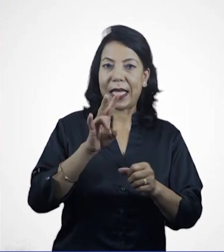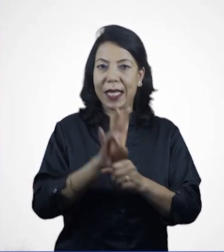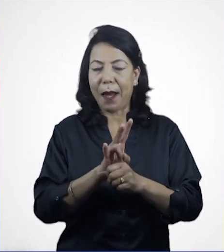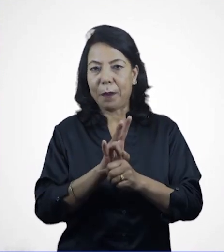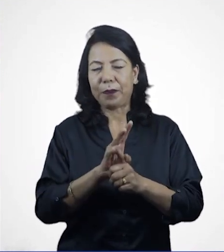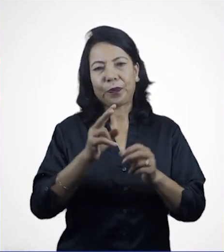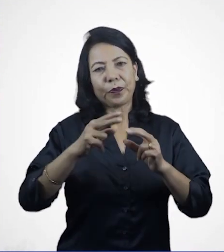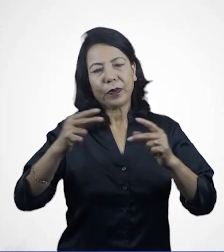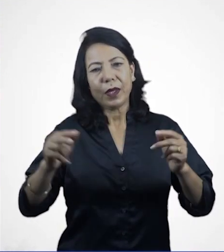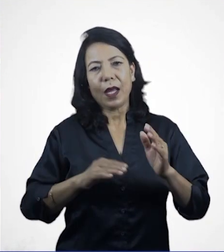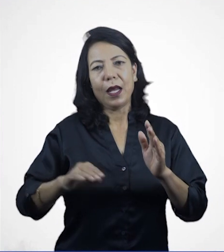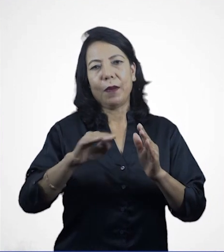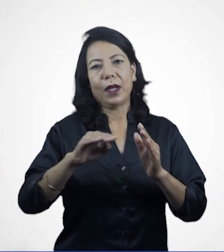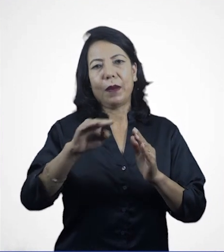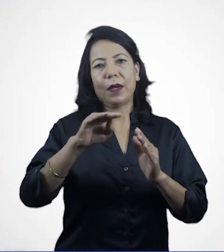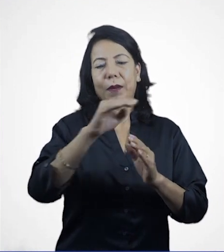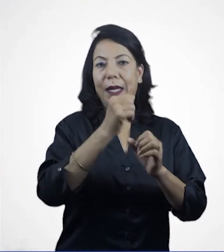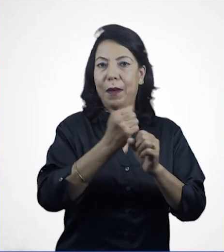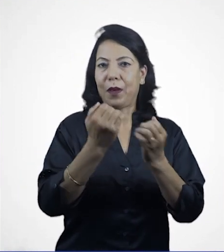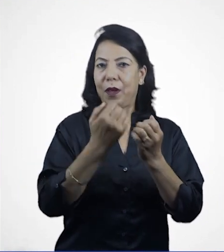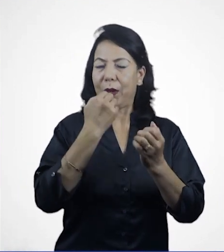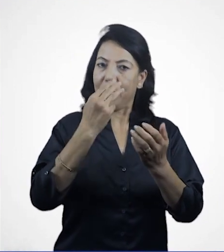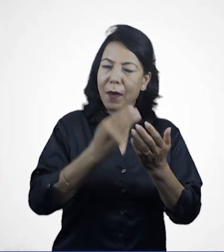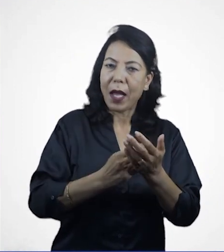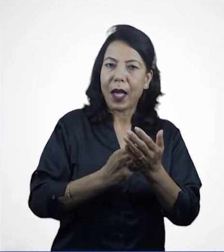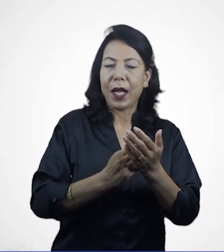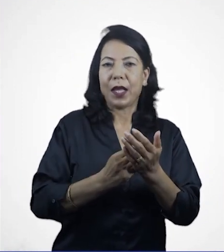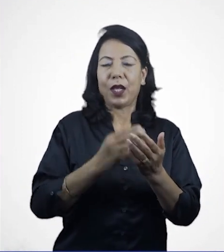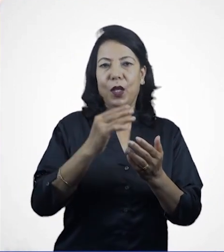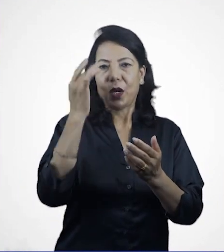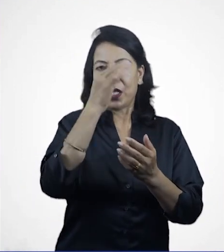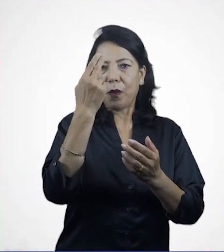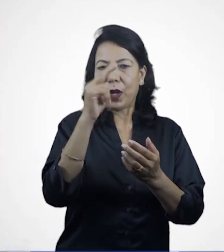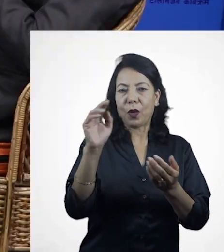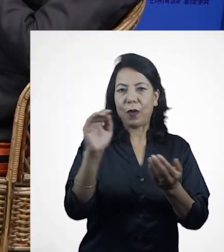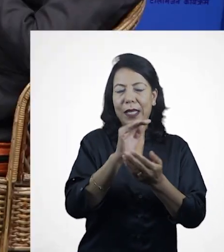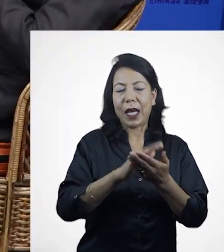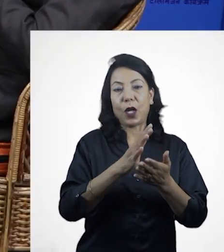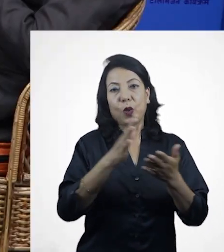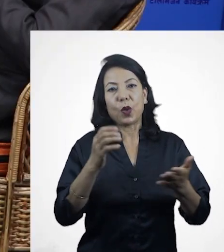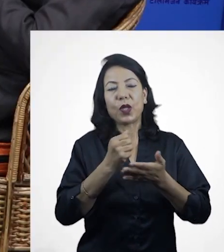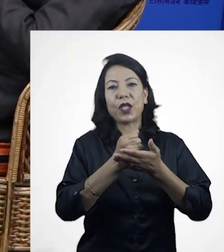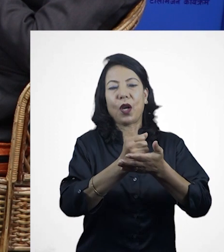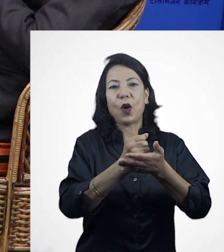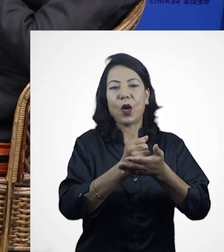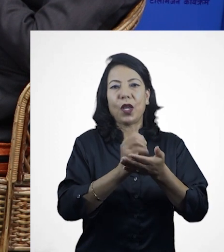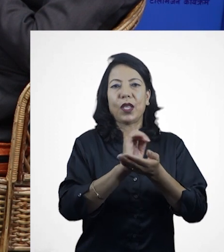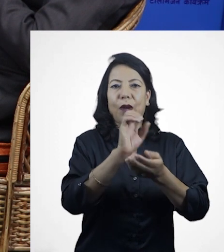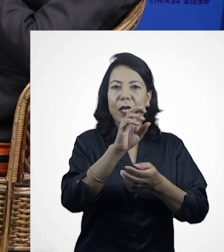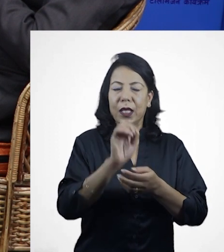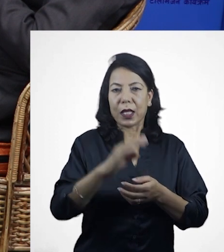लेवल म सब्सक्राइब अधिस्टिक बेक्ति अर्लाइब होलिस्टिक सेवाद दिन सक्षूरा